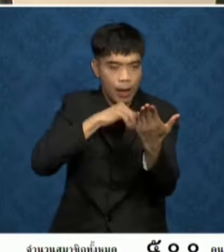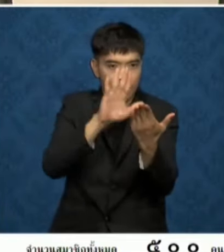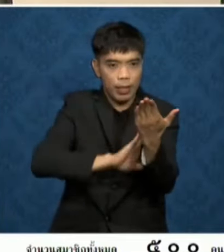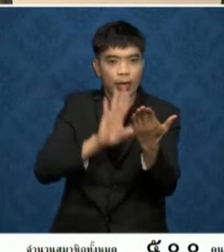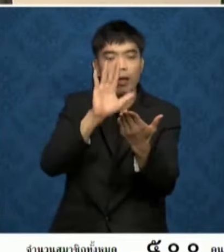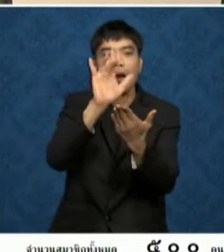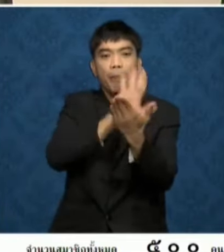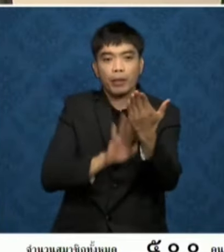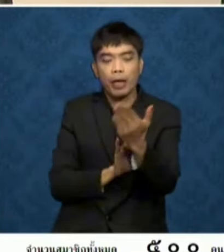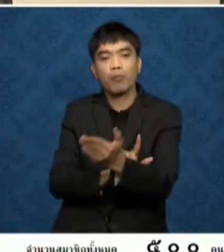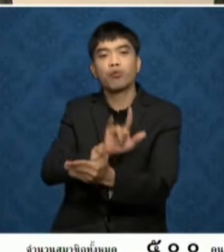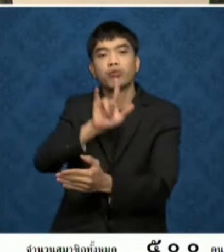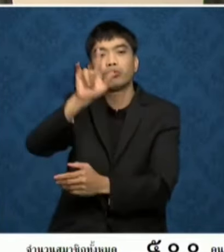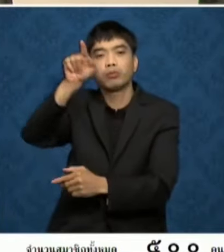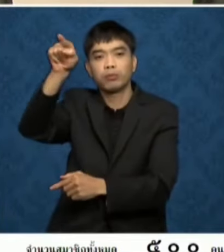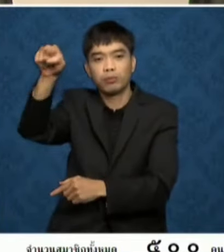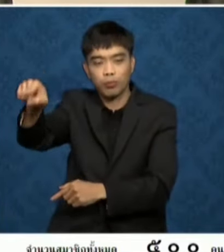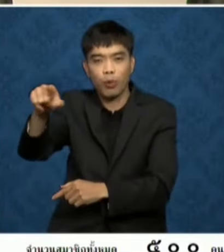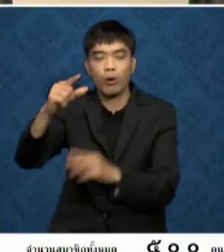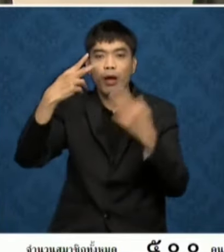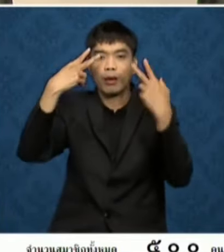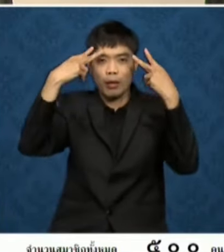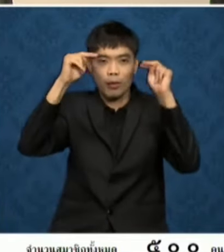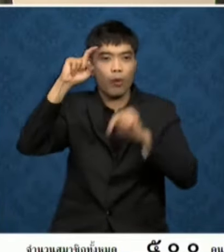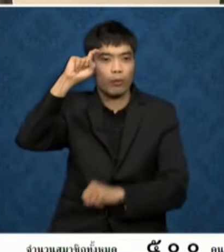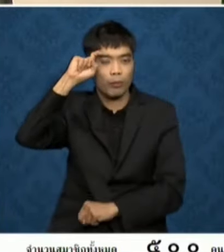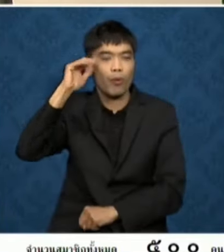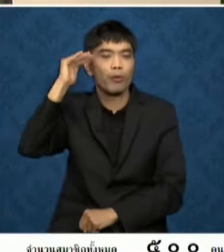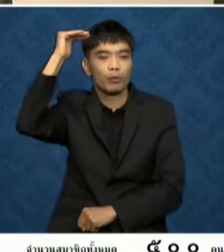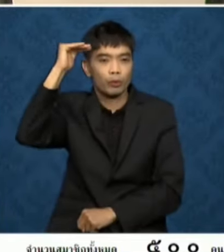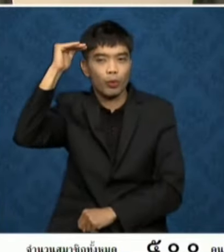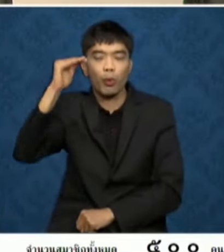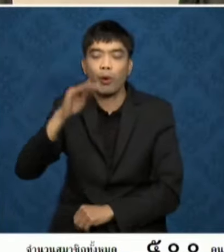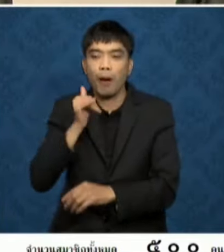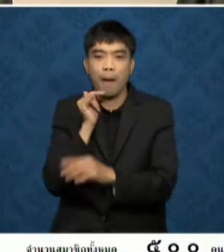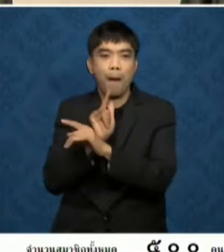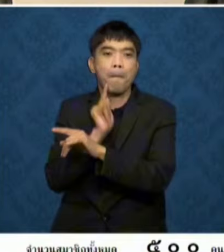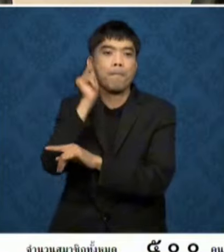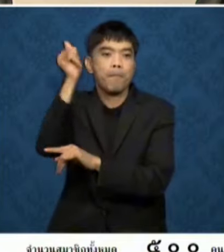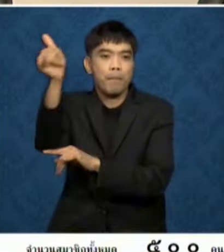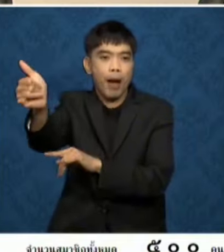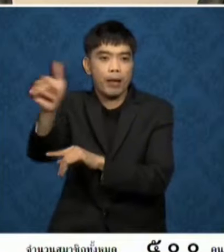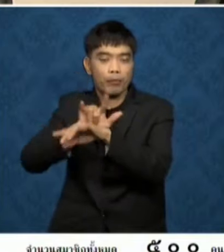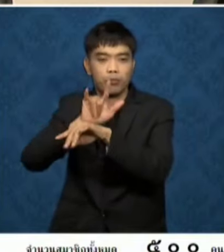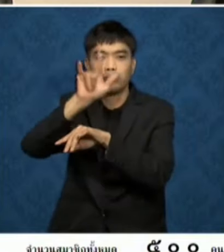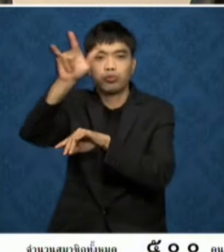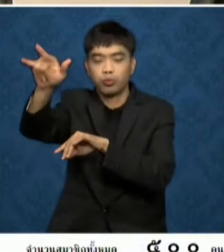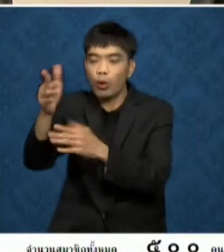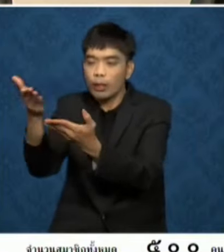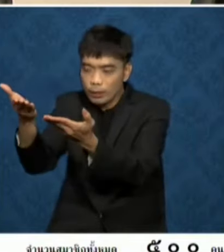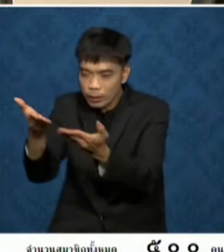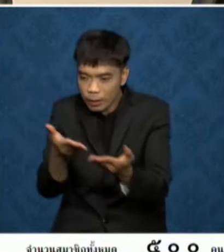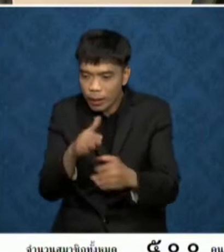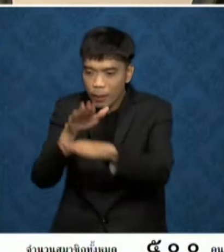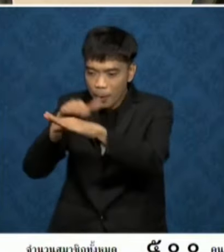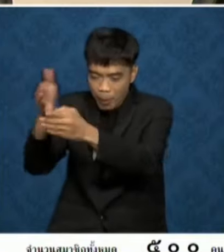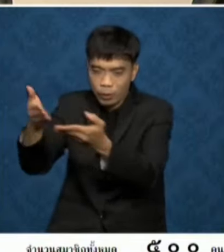างเยือนต่างประเทศอยู่หลายครั้งเพื่อเชิญชวนให้ต่างชาติเข้ามาลงทุนในประเทศไทยพร้อมทั้งนำเสนอสินค้